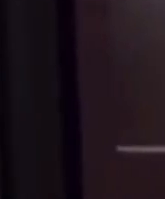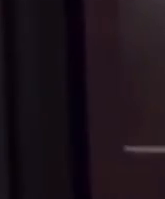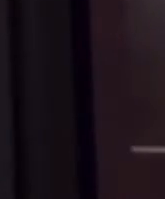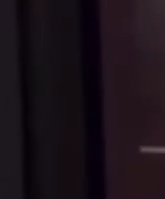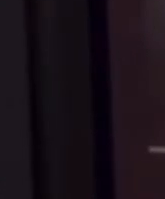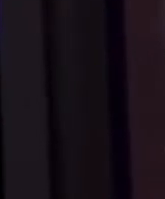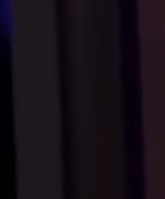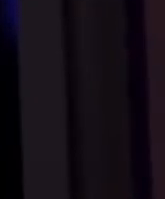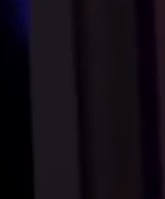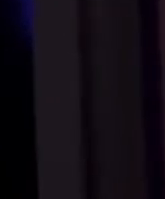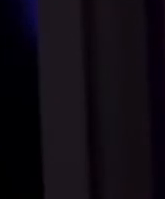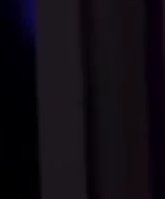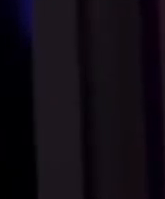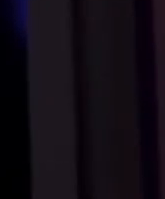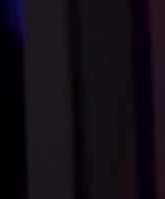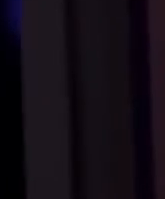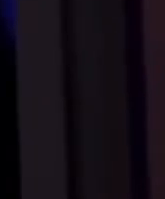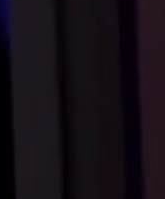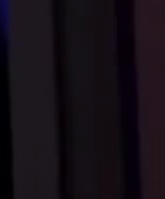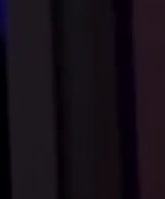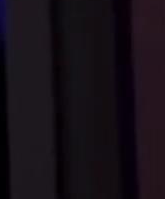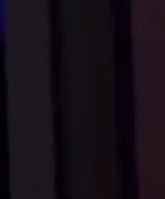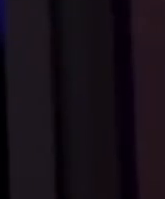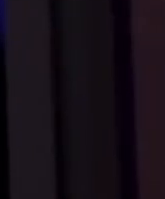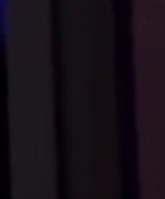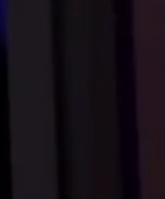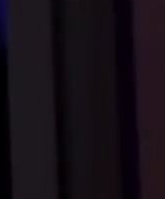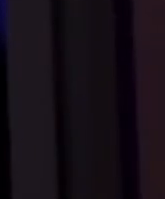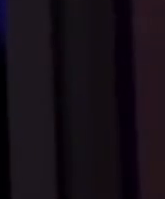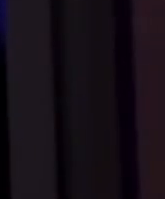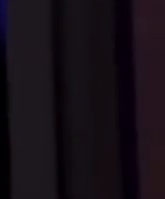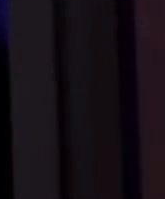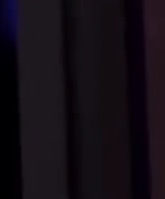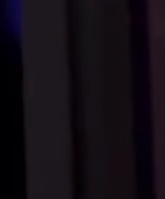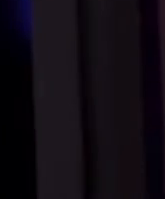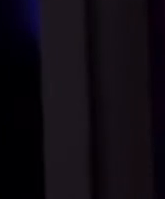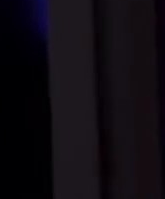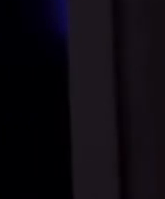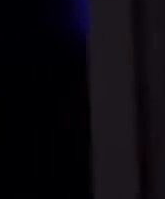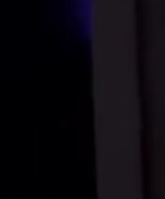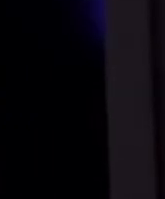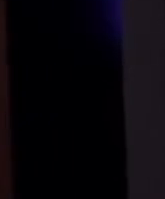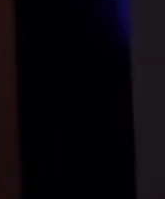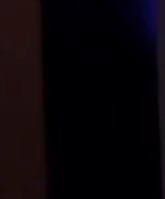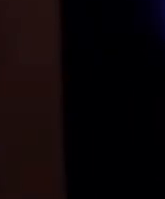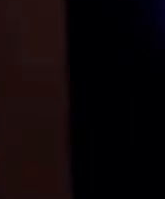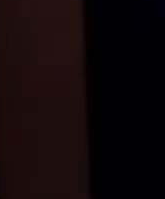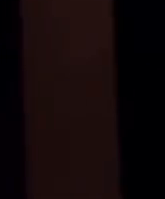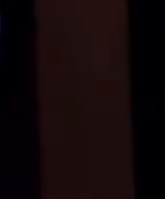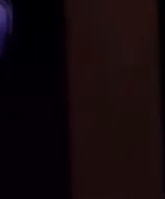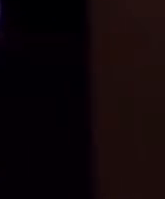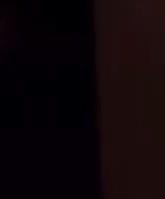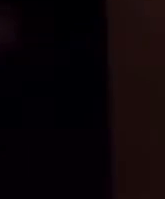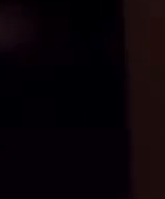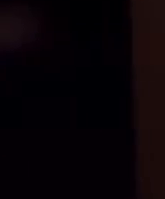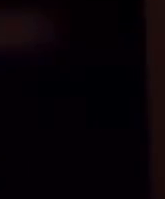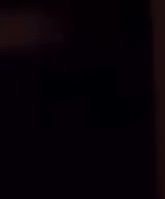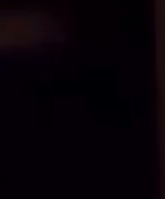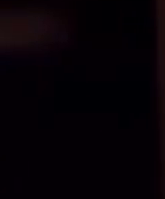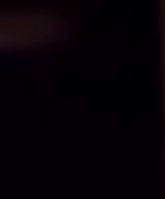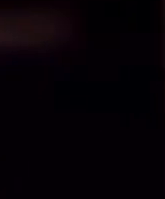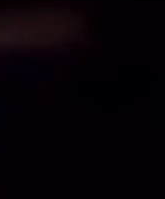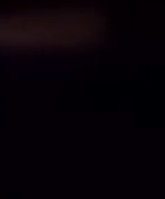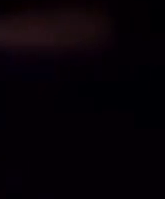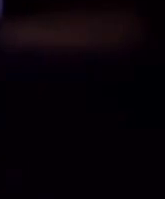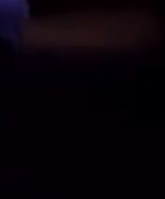Na Biblia inaeleza kitu cha ajabu sana. Utakapopata muda utasoma kwenye ile Kutoka 29 mstari wa 20, utasoma